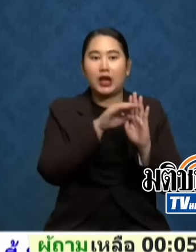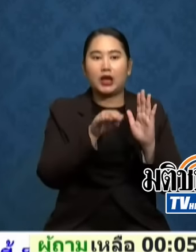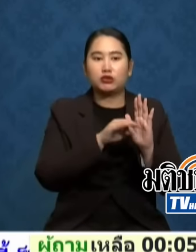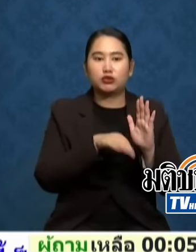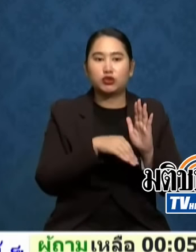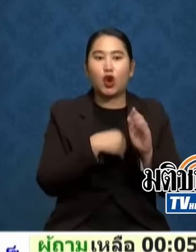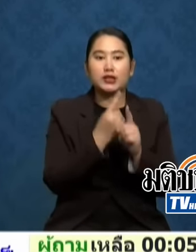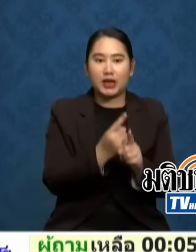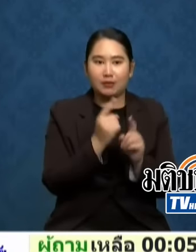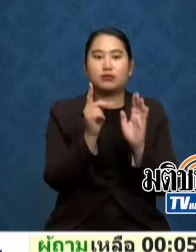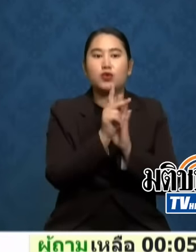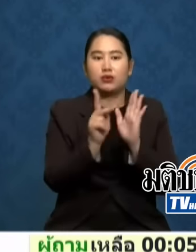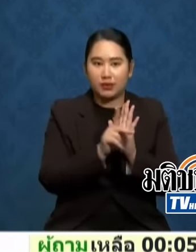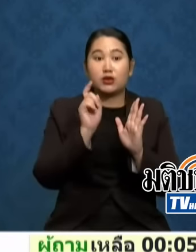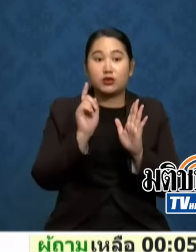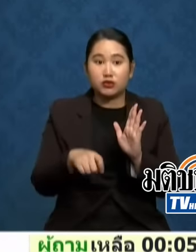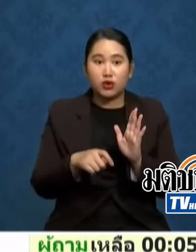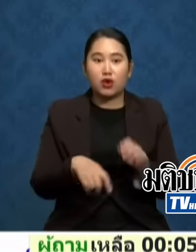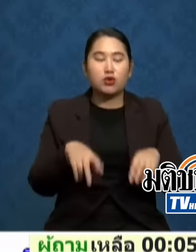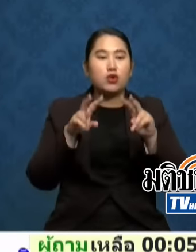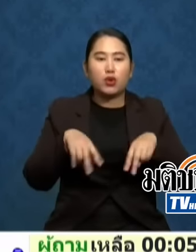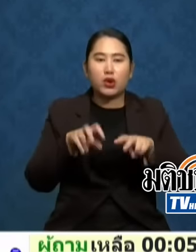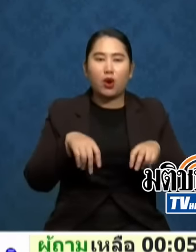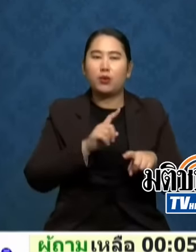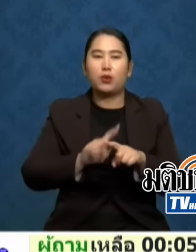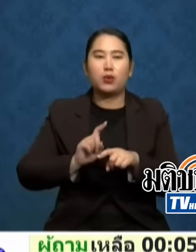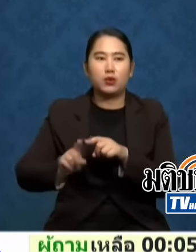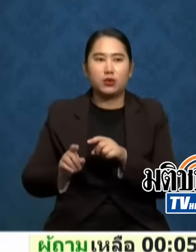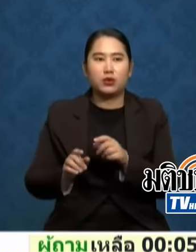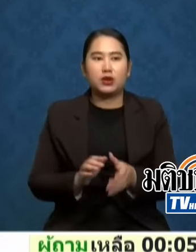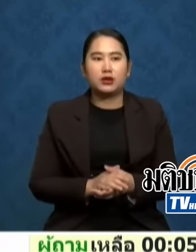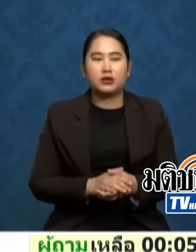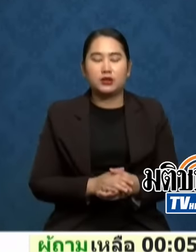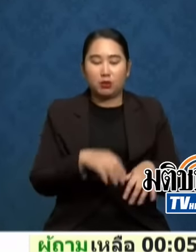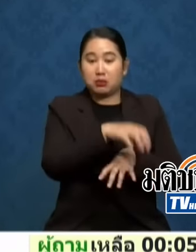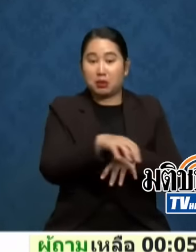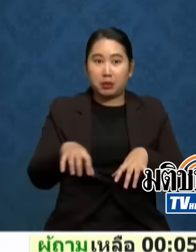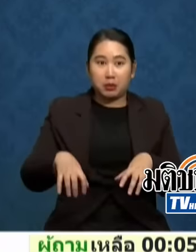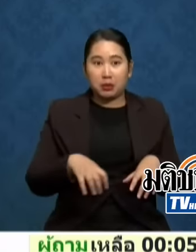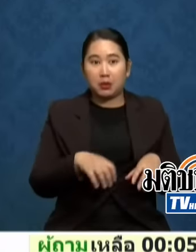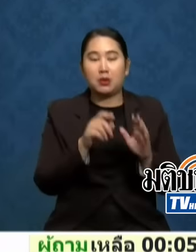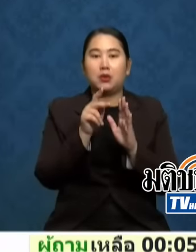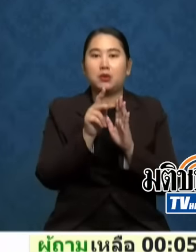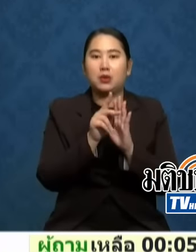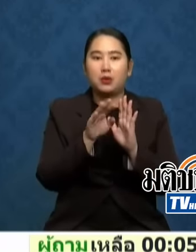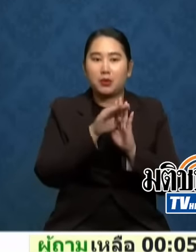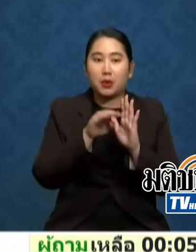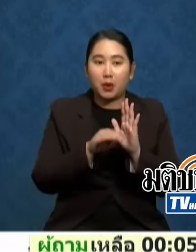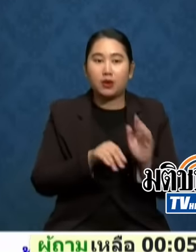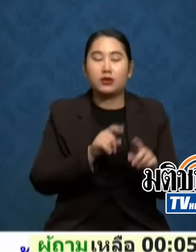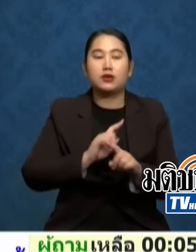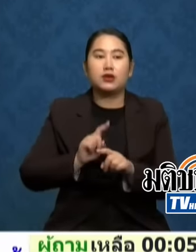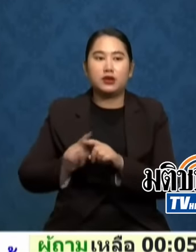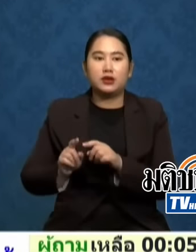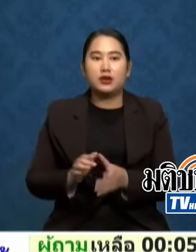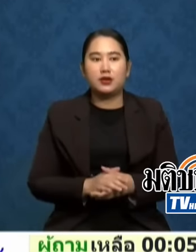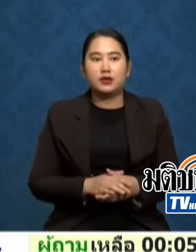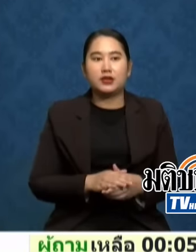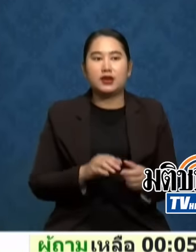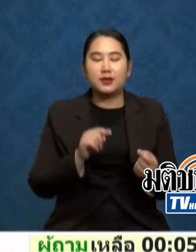ามกฎหมายนะครับมีการนำวิเคราะห์ข้อมูลอะไรทั้งหลายของหน่วยงานหลายหน่วยงานเนี่ยโดยกรมป้องกันนะครับนำข้อมูล